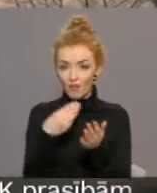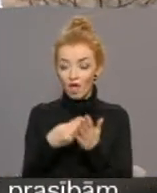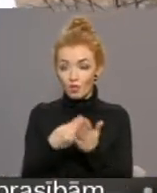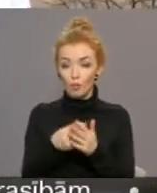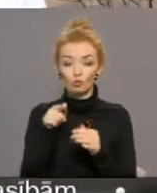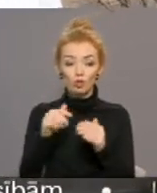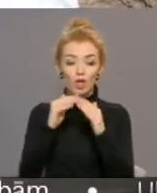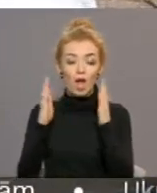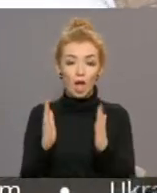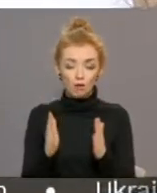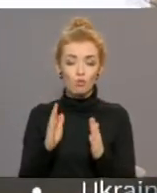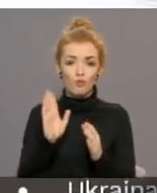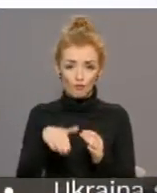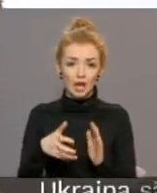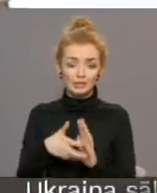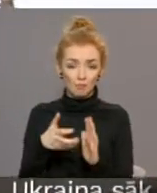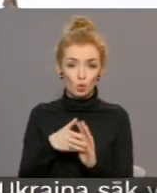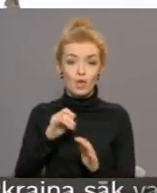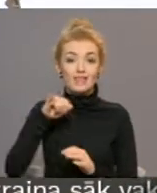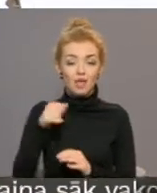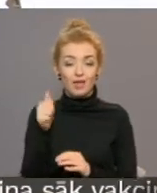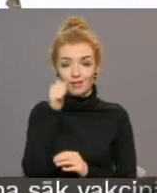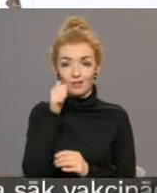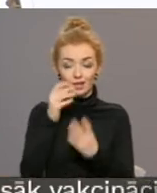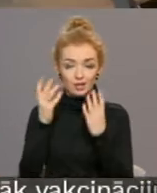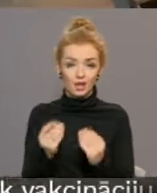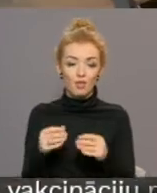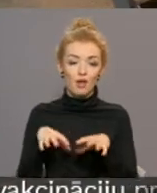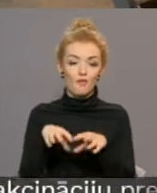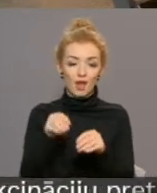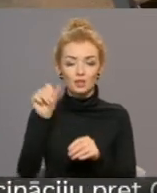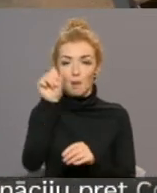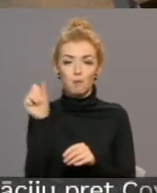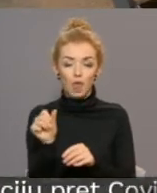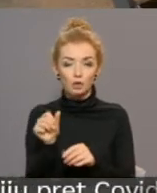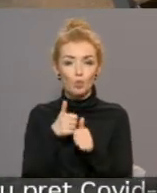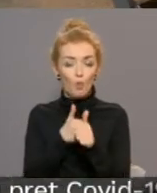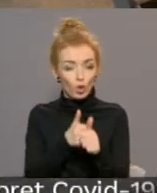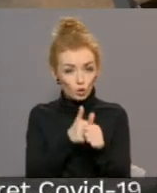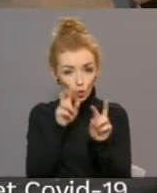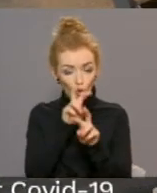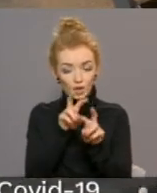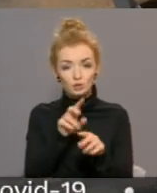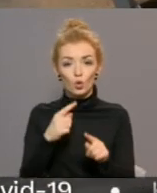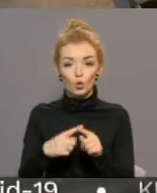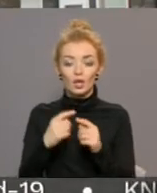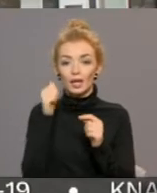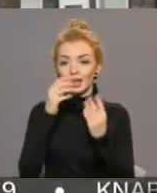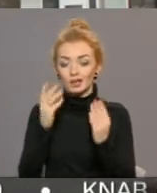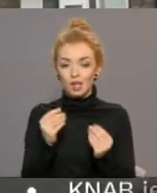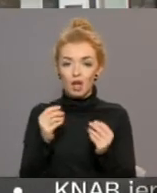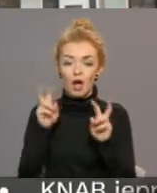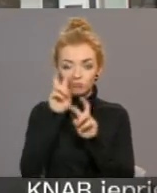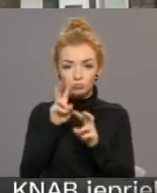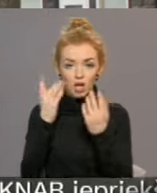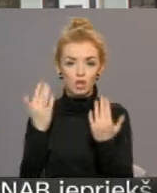šī te ēka ir eksploatējama pie nosacījuma, ja ikdienā tiek veikts šo te plaisas monitoru, un rezultāti ikdienā tiek analizēti. Praktiski